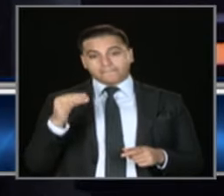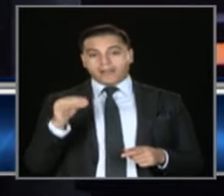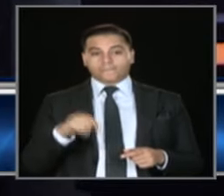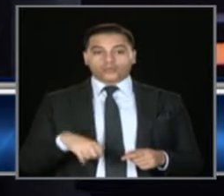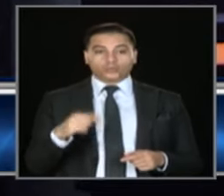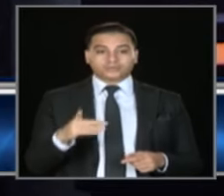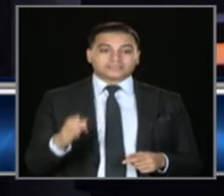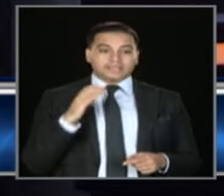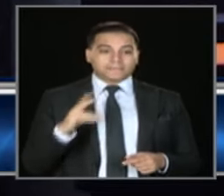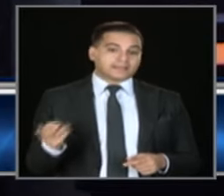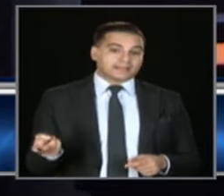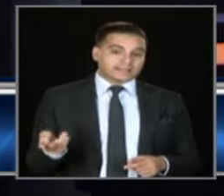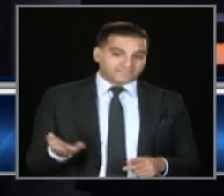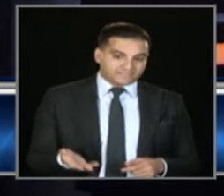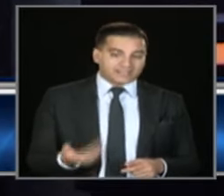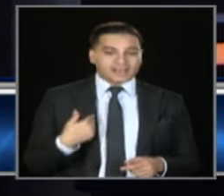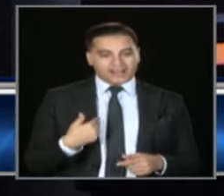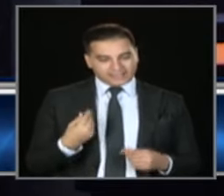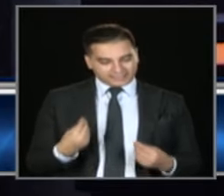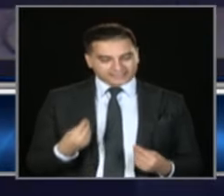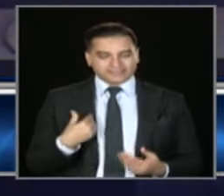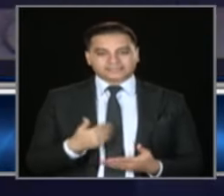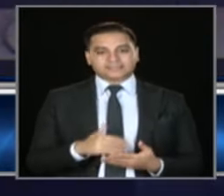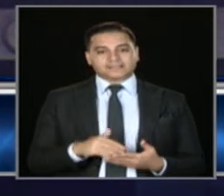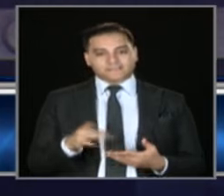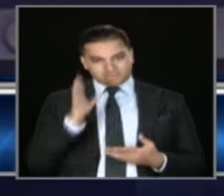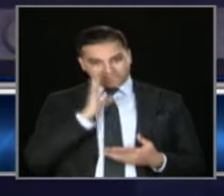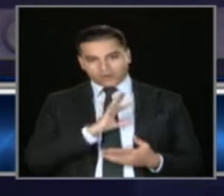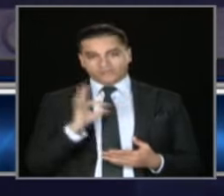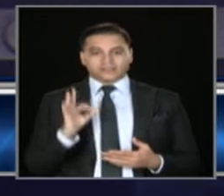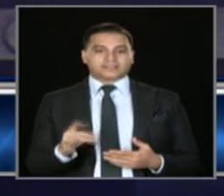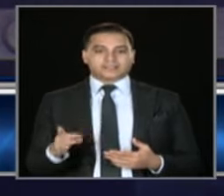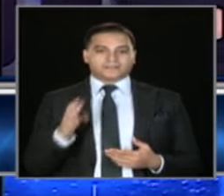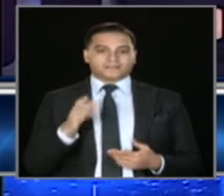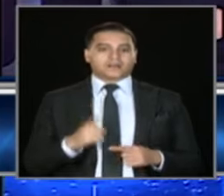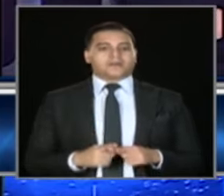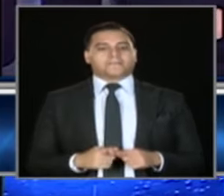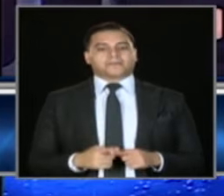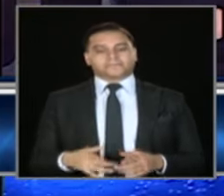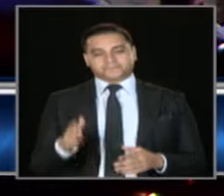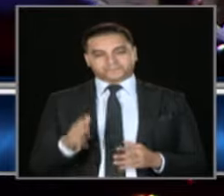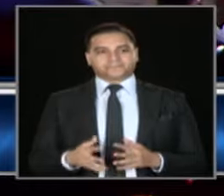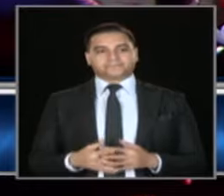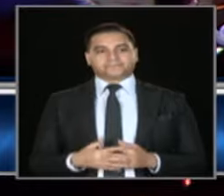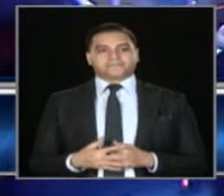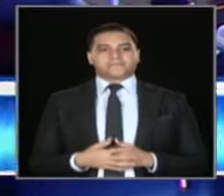عندك إجابة تانية؟ أيوة. حجيلك نسيج مشهور جدا ما فيش مشكلة. إجابة خاطئة.